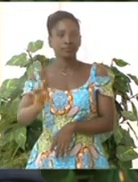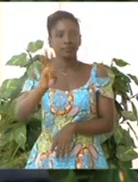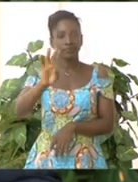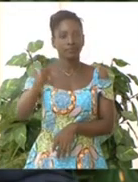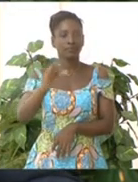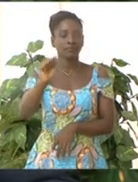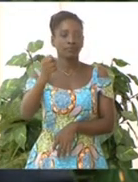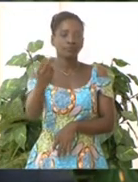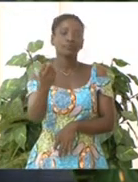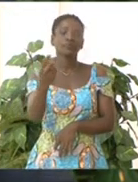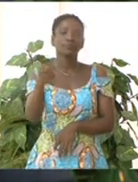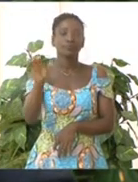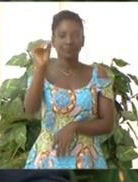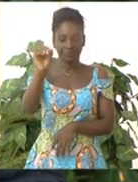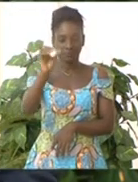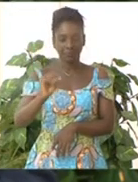92%